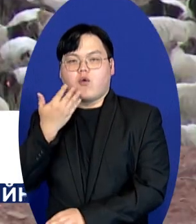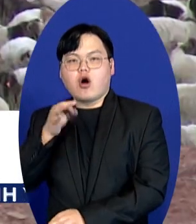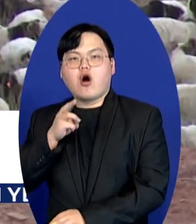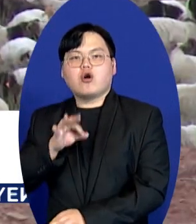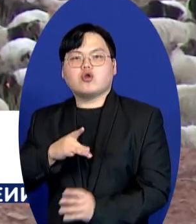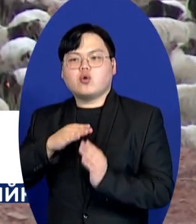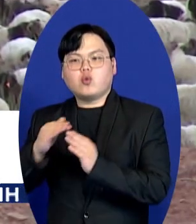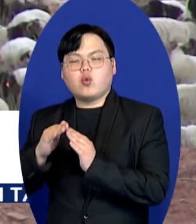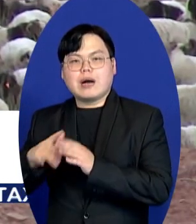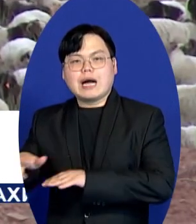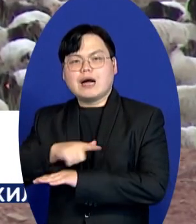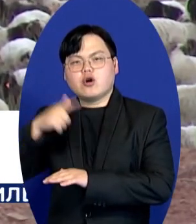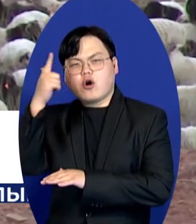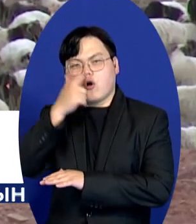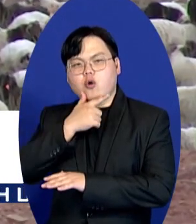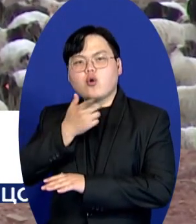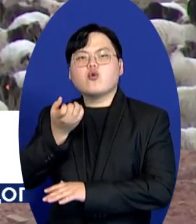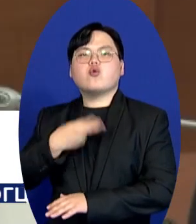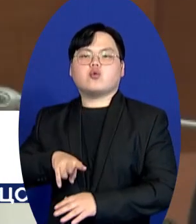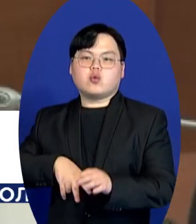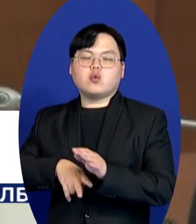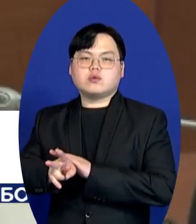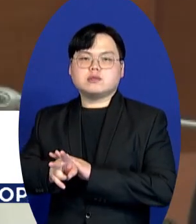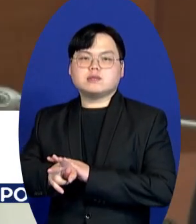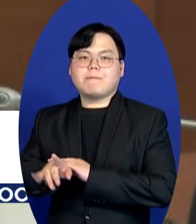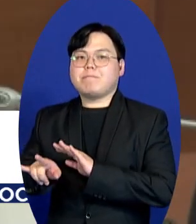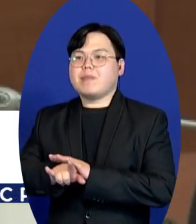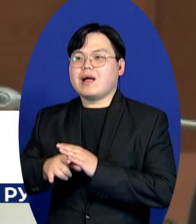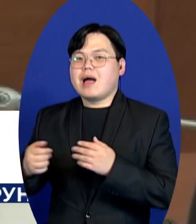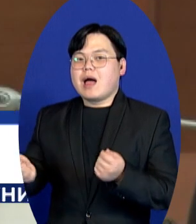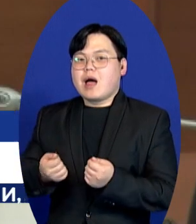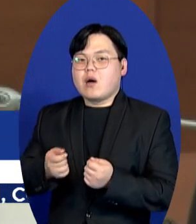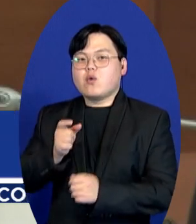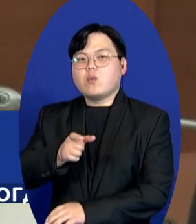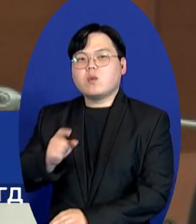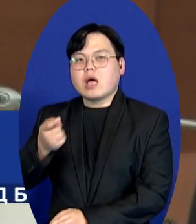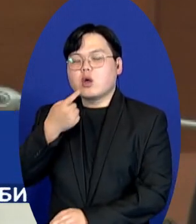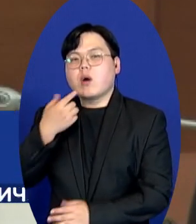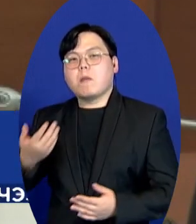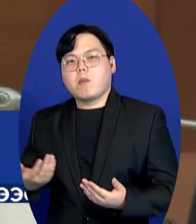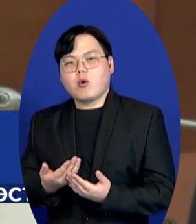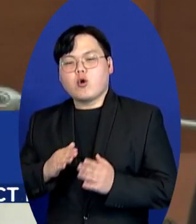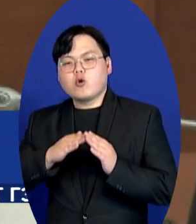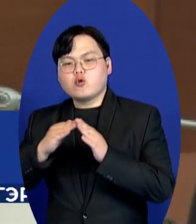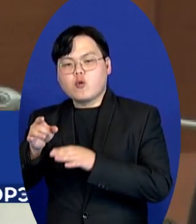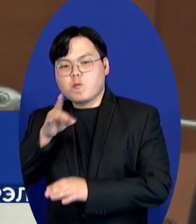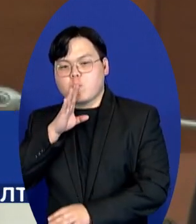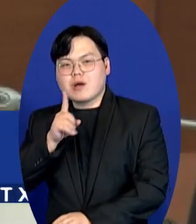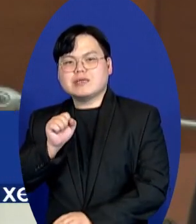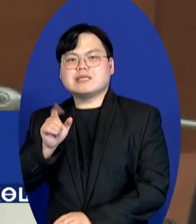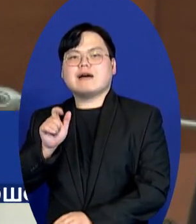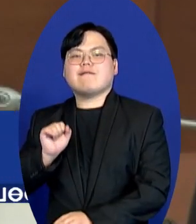нутаггүй хүн нөхцөл байдал үүсжээ. Одоо яг малчд бол яг дээшээ тэнгэр хол доошо газар хатуу. Нүүе тийм үү захан